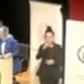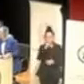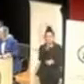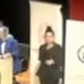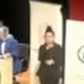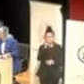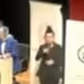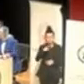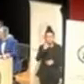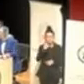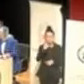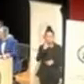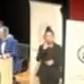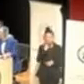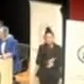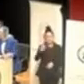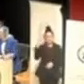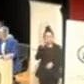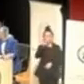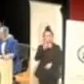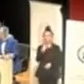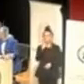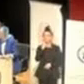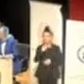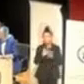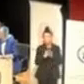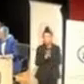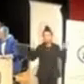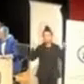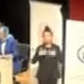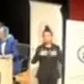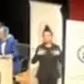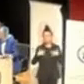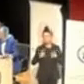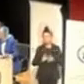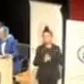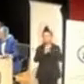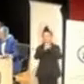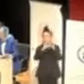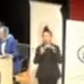sene Cumhuriyetimizin 100. yılını büyük bir gururla kutluyoruz. Aynı zamanda